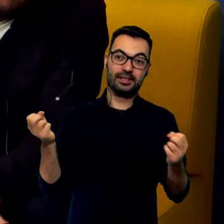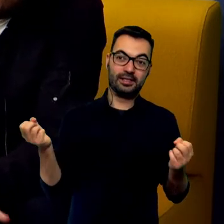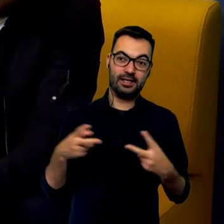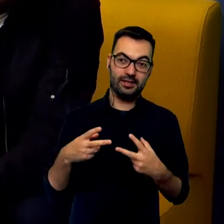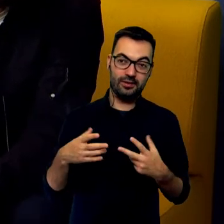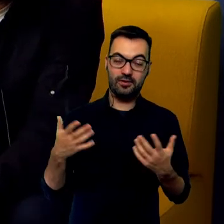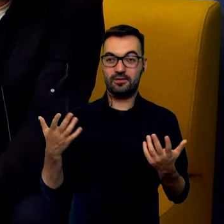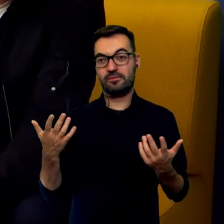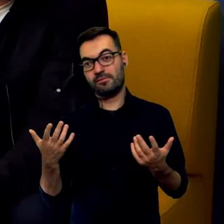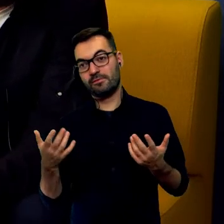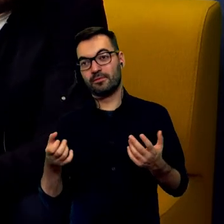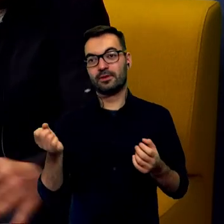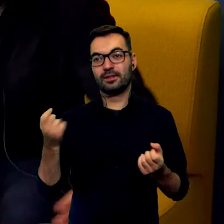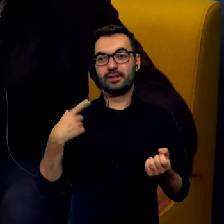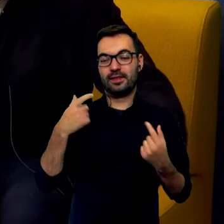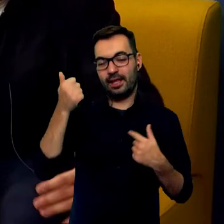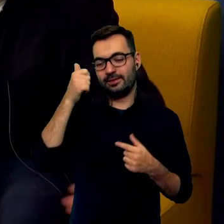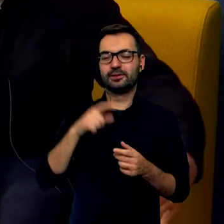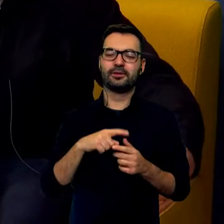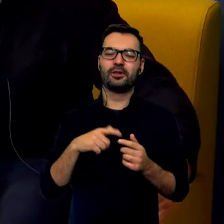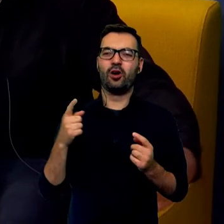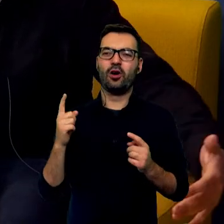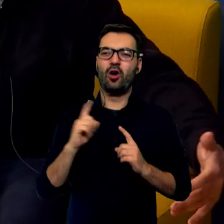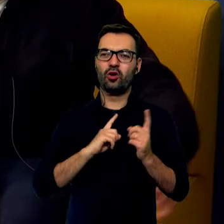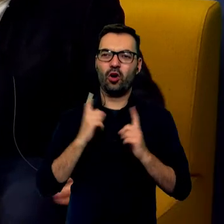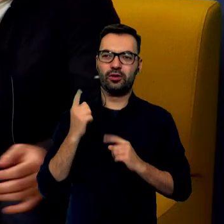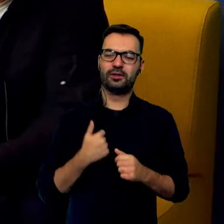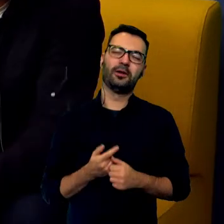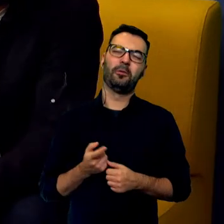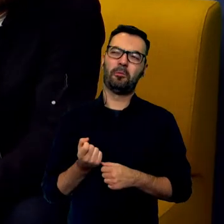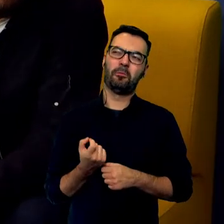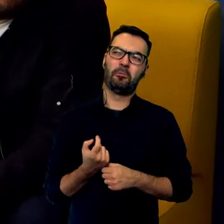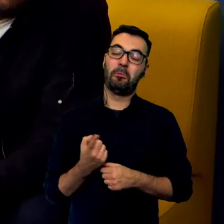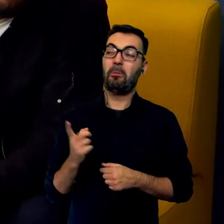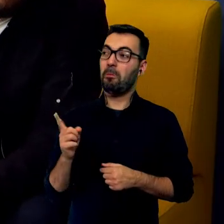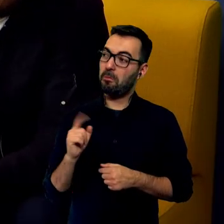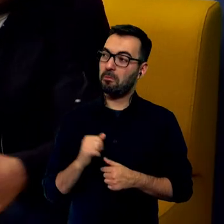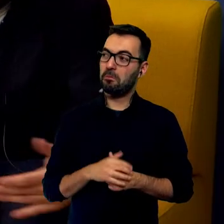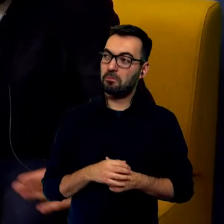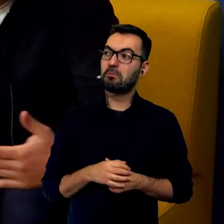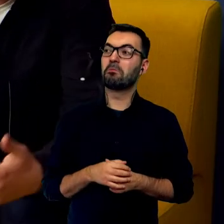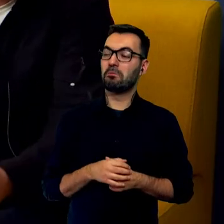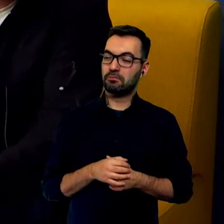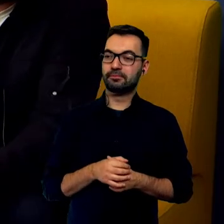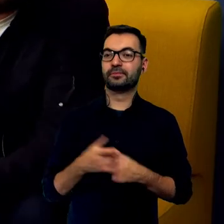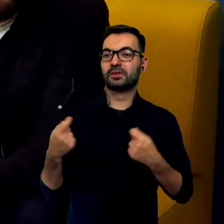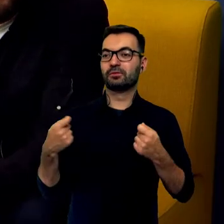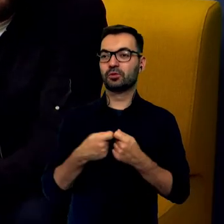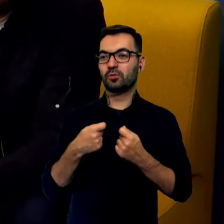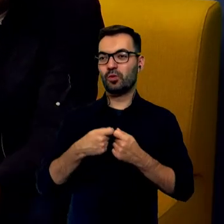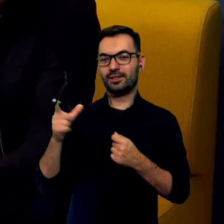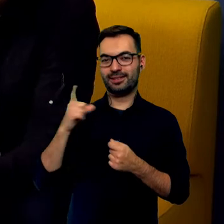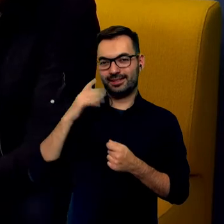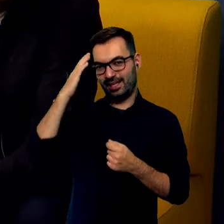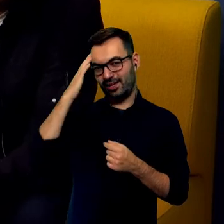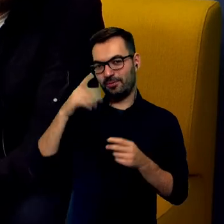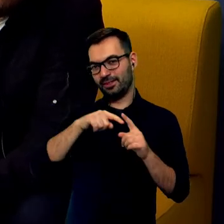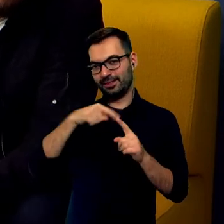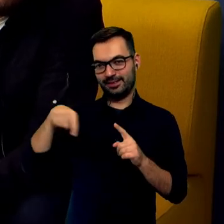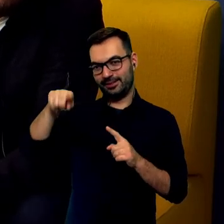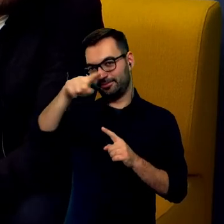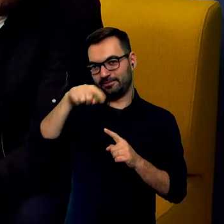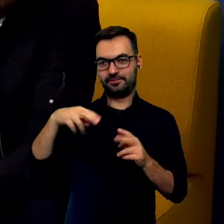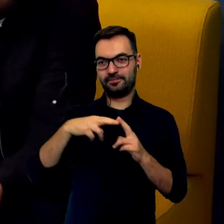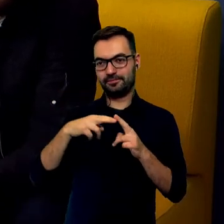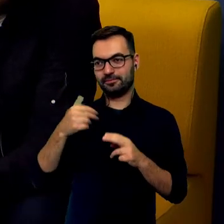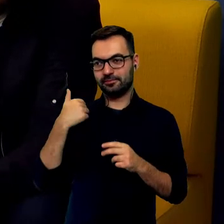byś zrobił? I tam rzucali nazwiskami i padło właśnie nazwisko, może Dawid Ogrodnik? I ja mówię, o. I przez wspólnego znajomego tam się